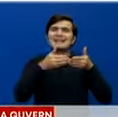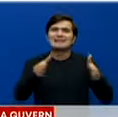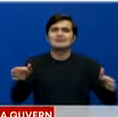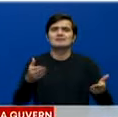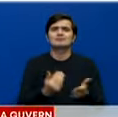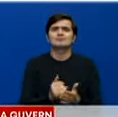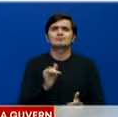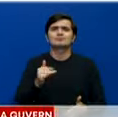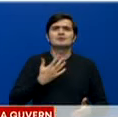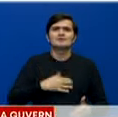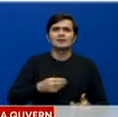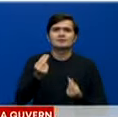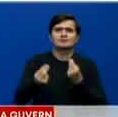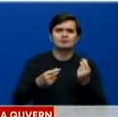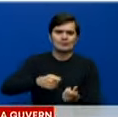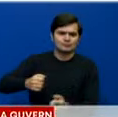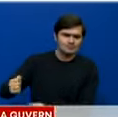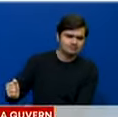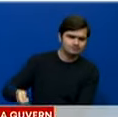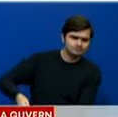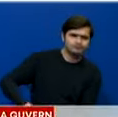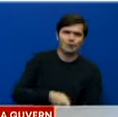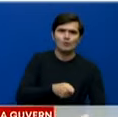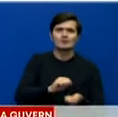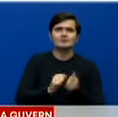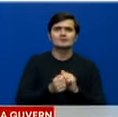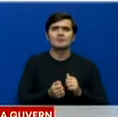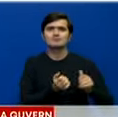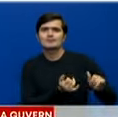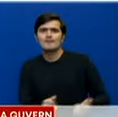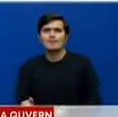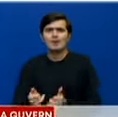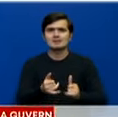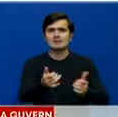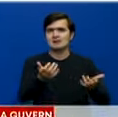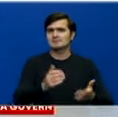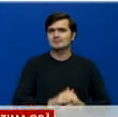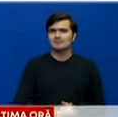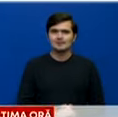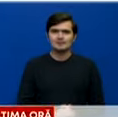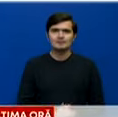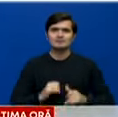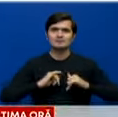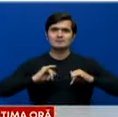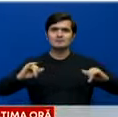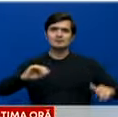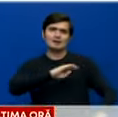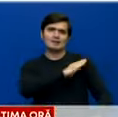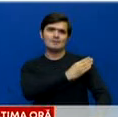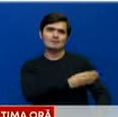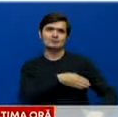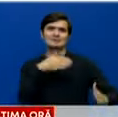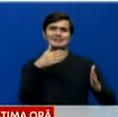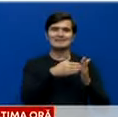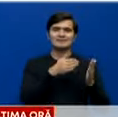patineze, investiția pentru dezvoltarea capacității de intervenție chirurgicală